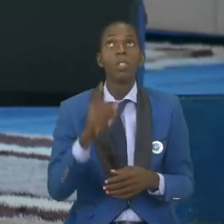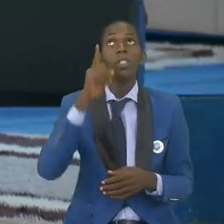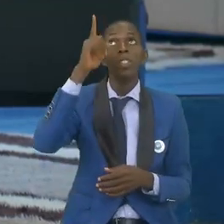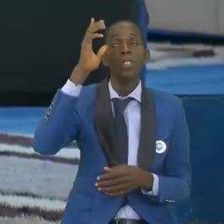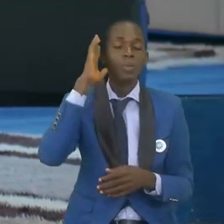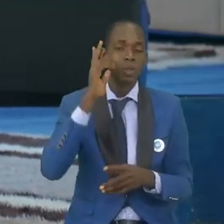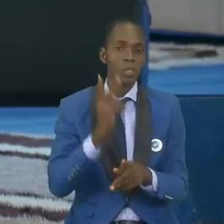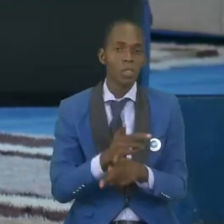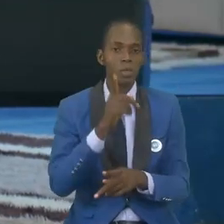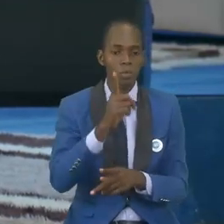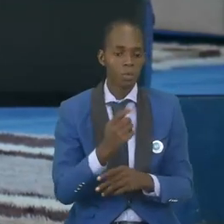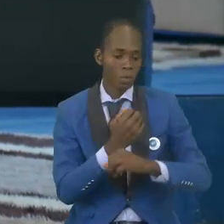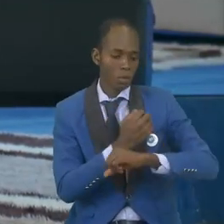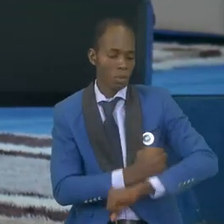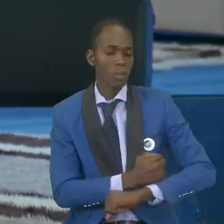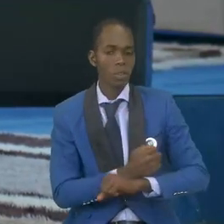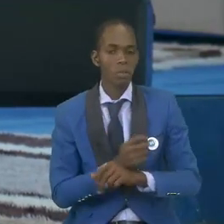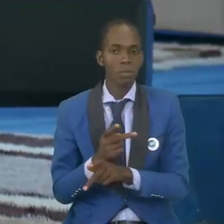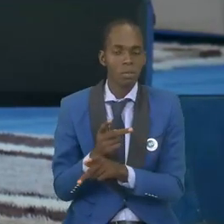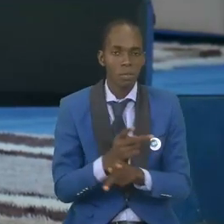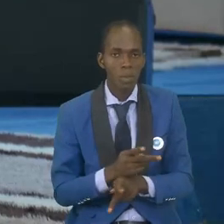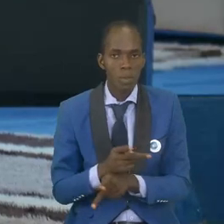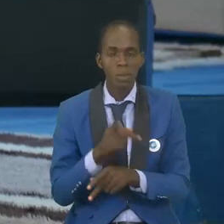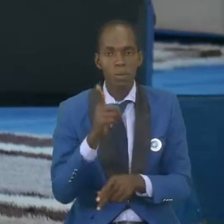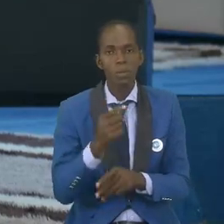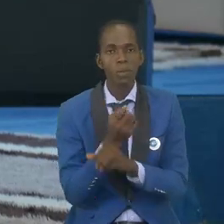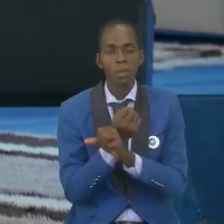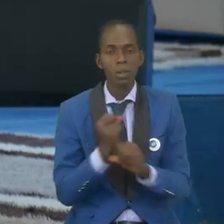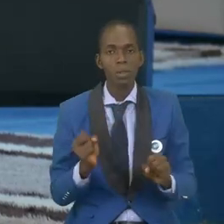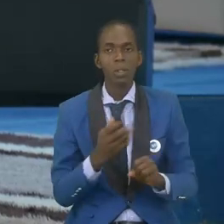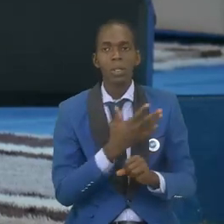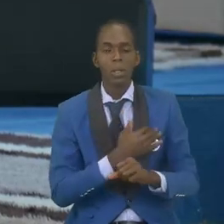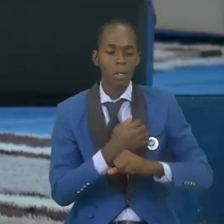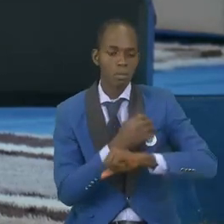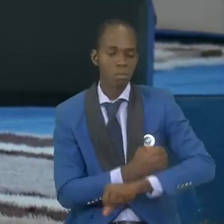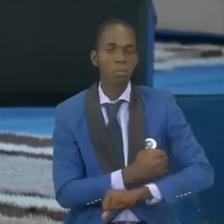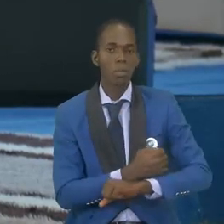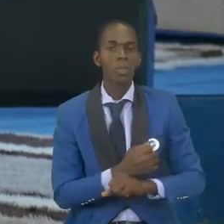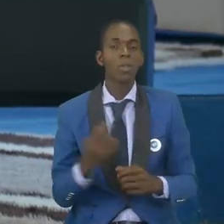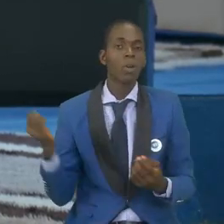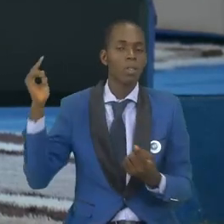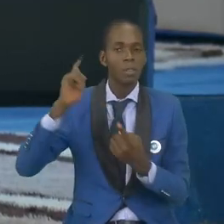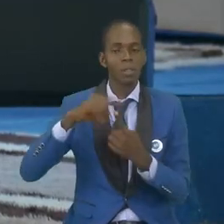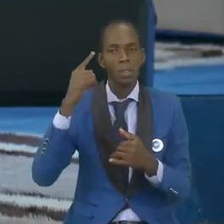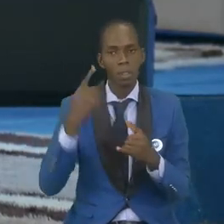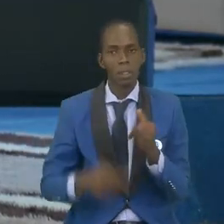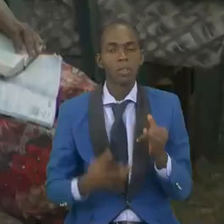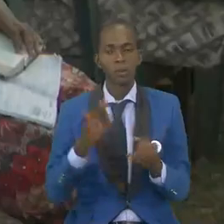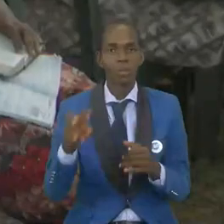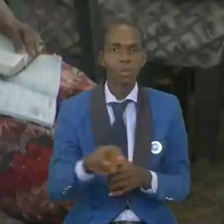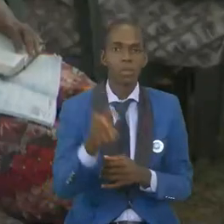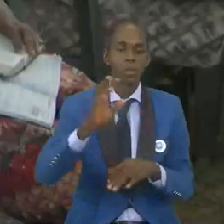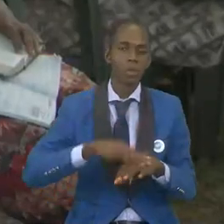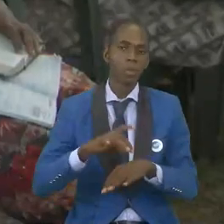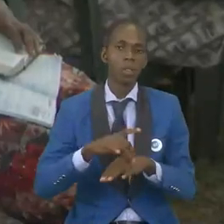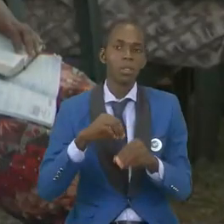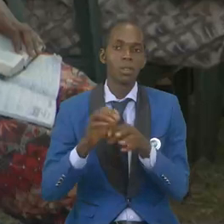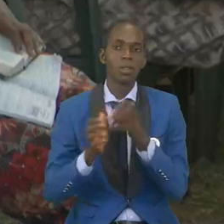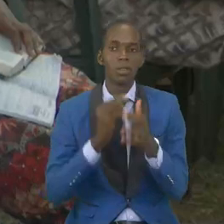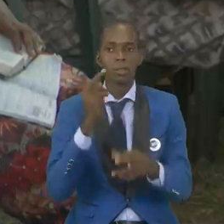diable, qui que ce soit, quel que soit, il te préservera, sécurisé, sauvé, protégé et